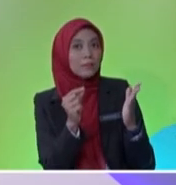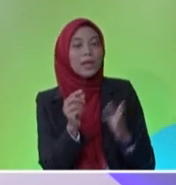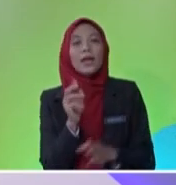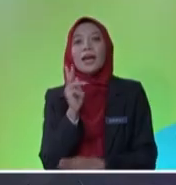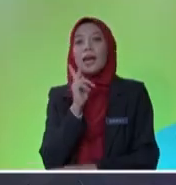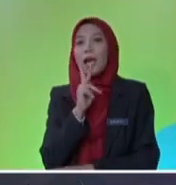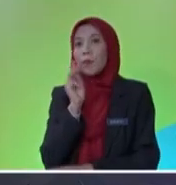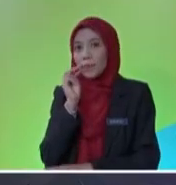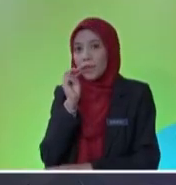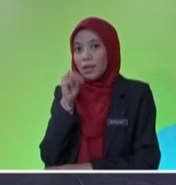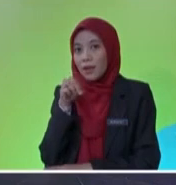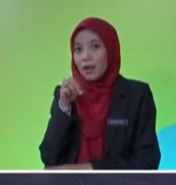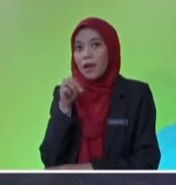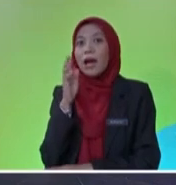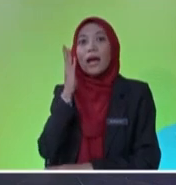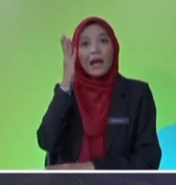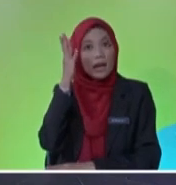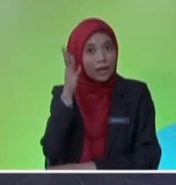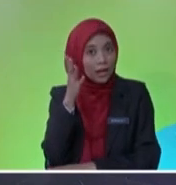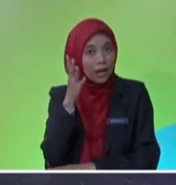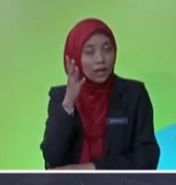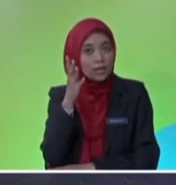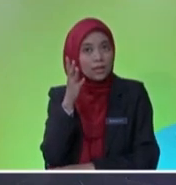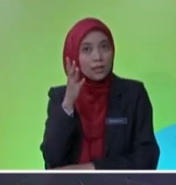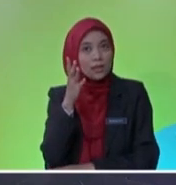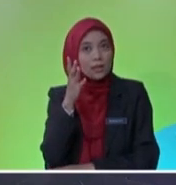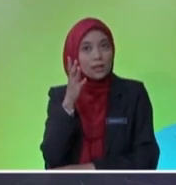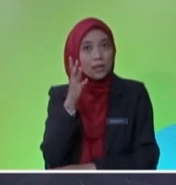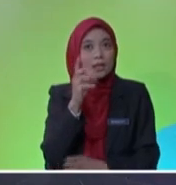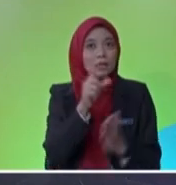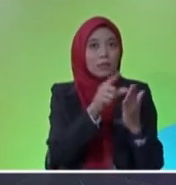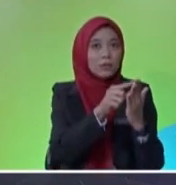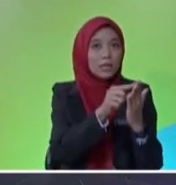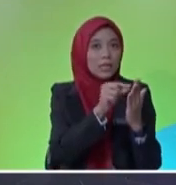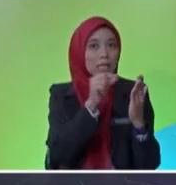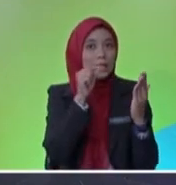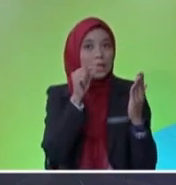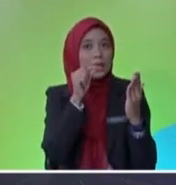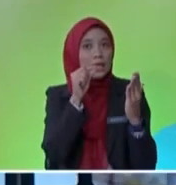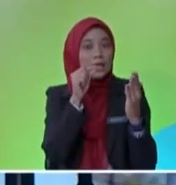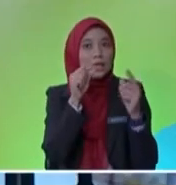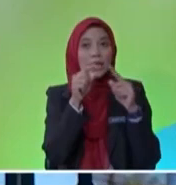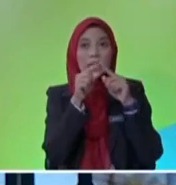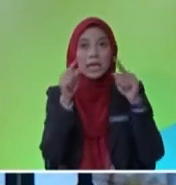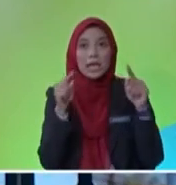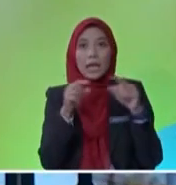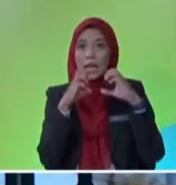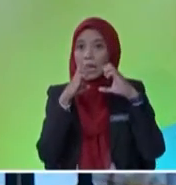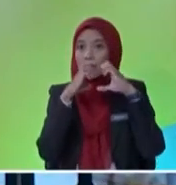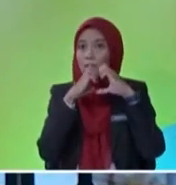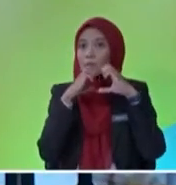ah kamera akan menarik card atau produk Club atau pekat